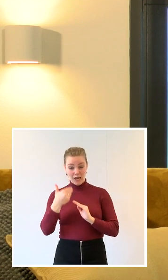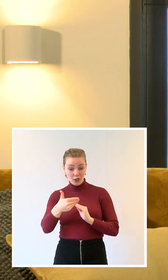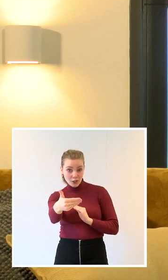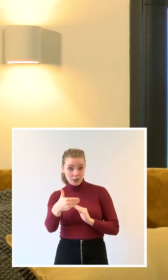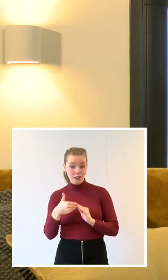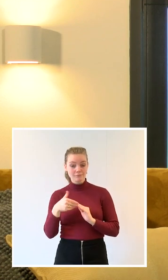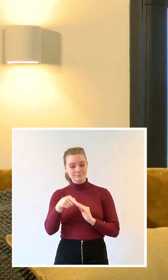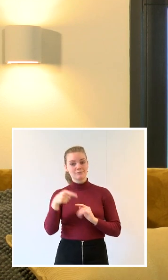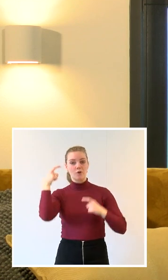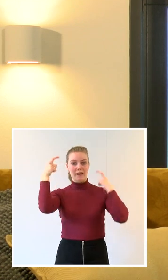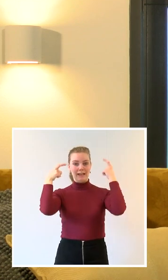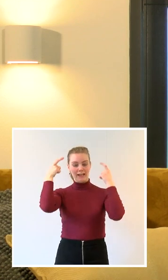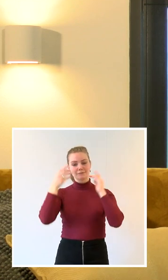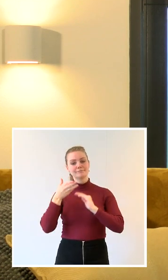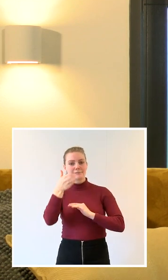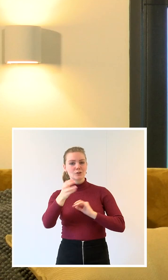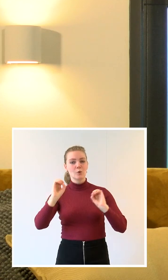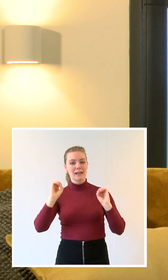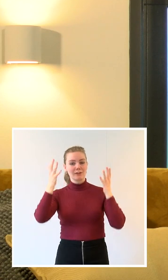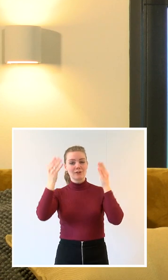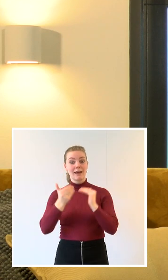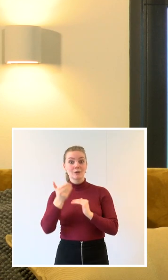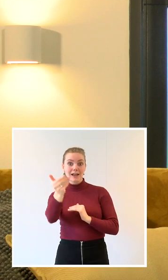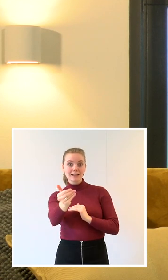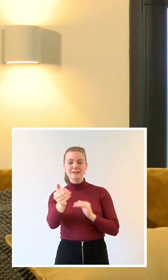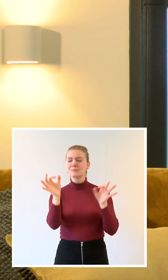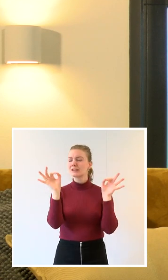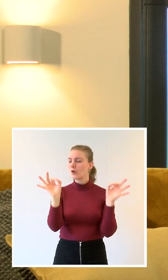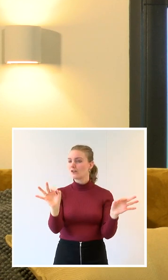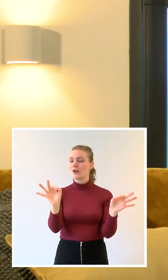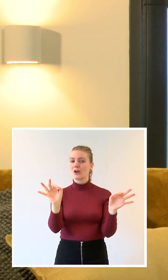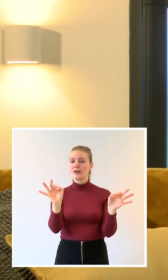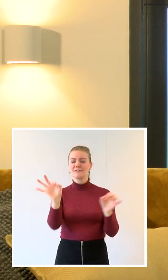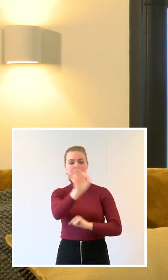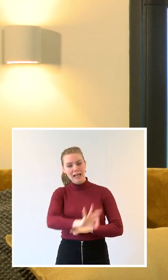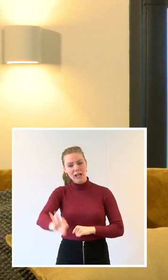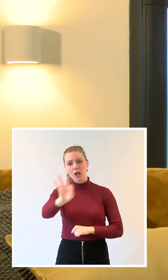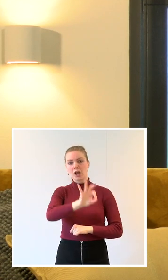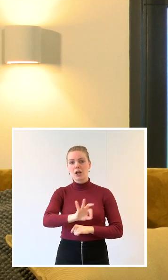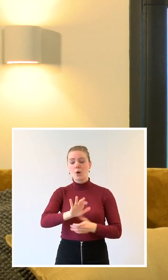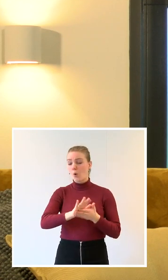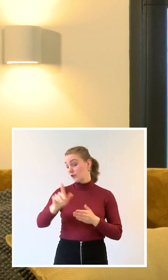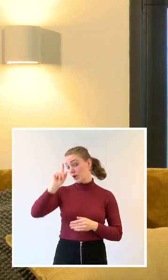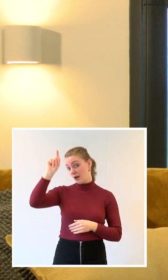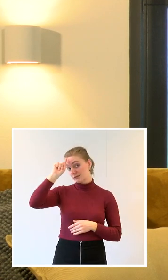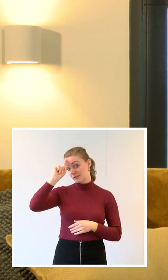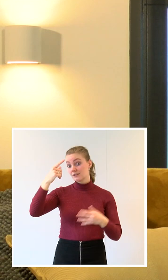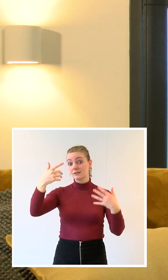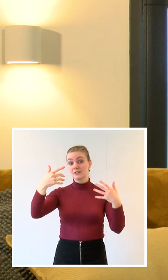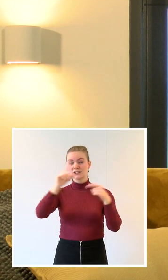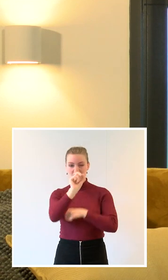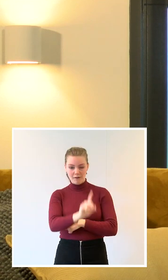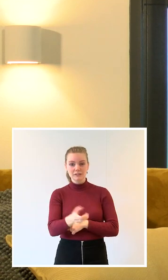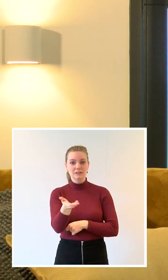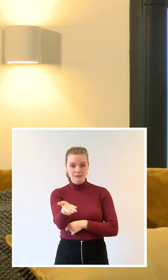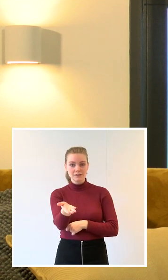wat uitloopt op iets heel bijzonders, iets ongedachts, iets verschrikkelijks, iets zwaks. Dat Jezus zelf